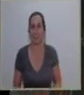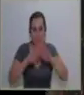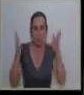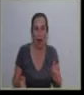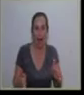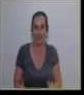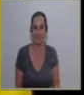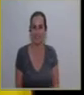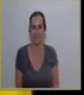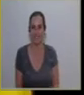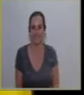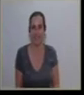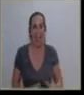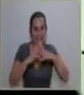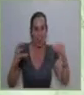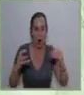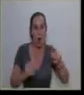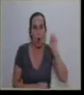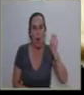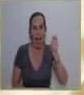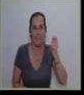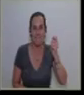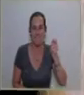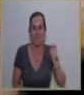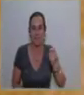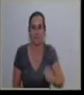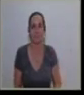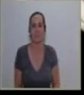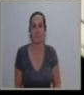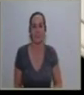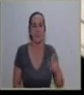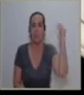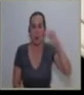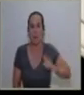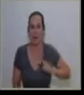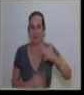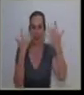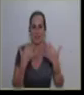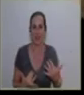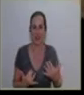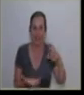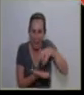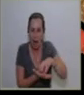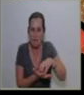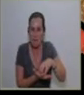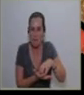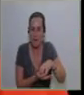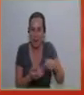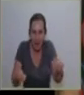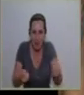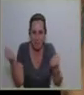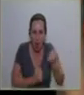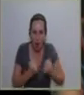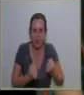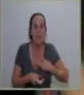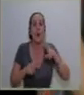סוכות! אתרוג! בלב! מסות! רעשנים! שיורים פרטיים בחשבון! תבו! אבל אם לא אותו?